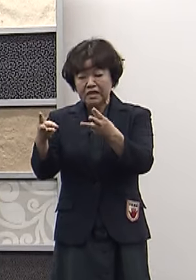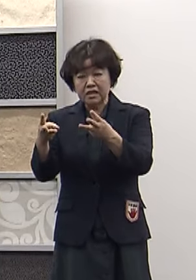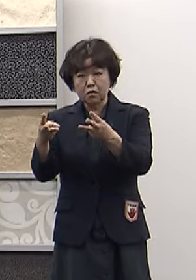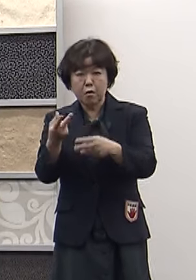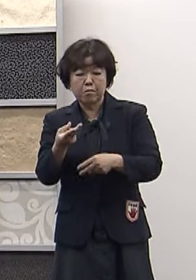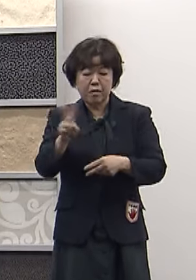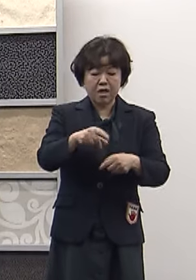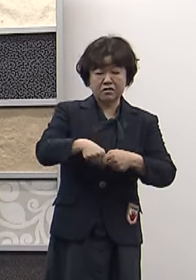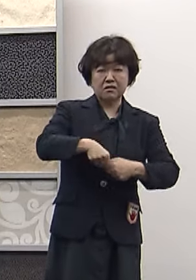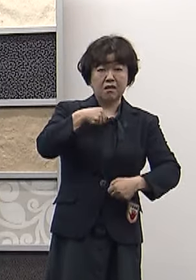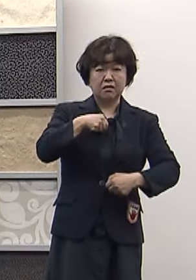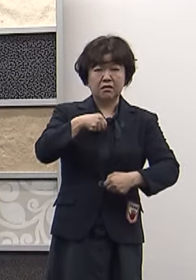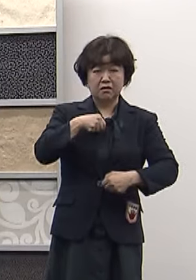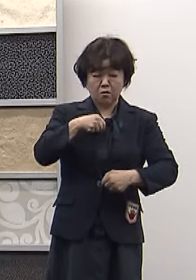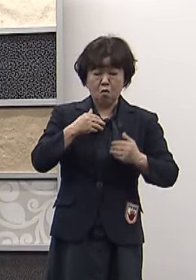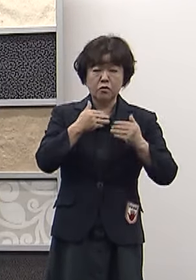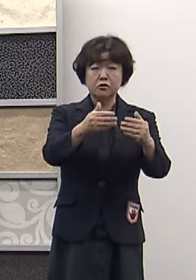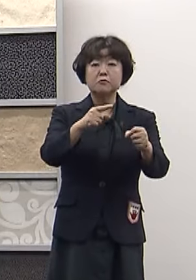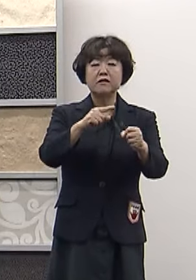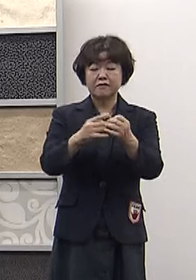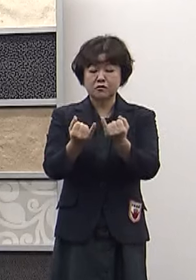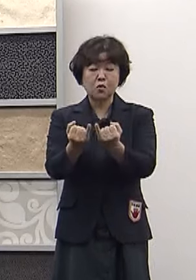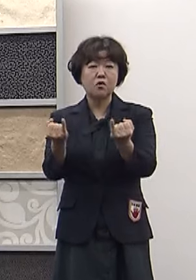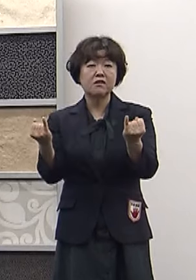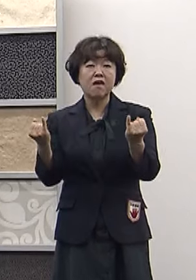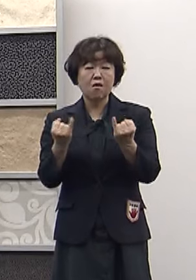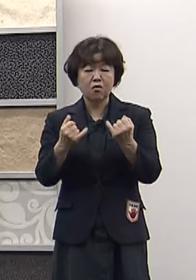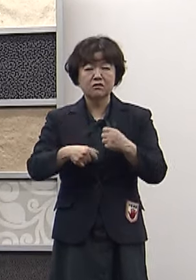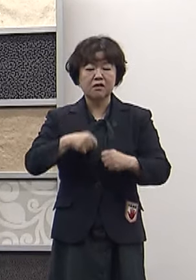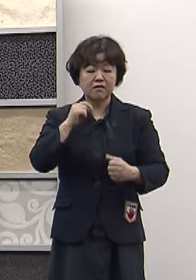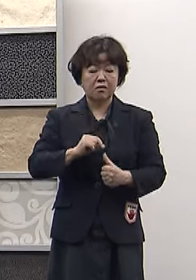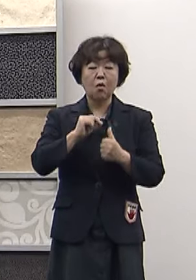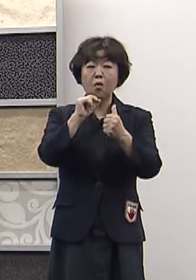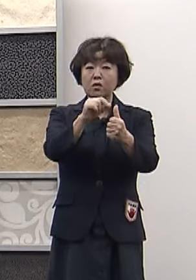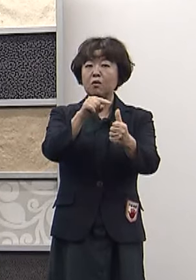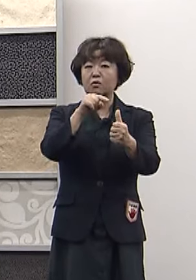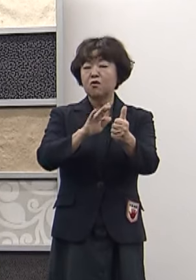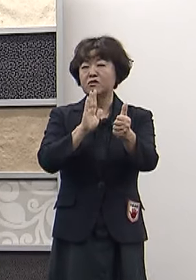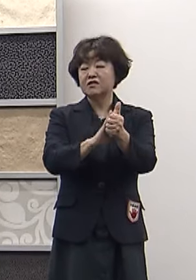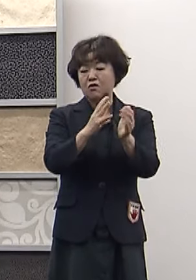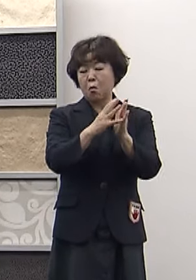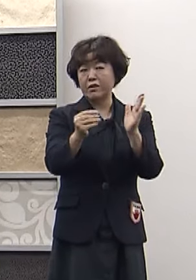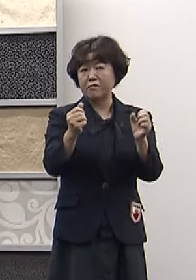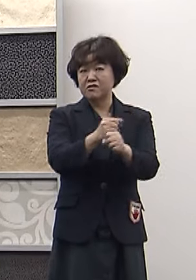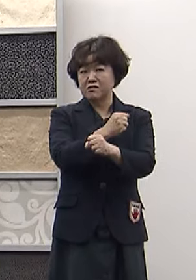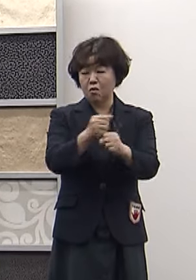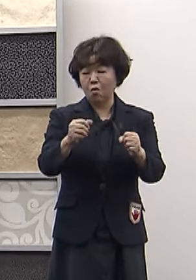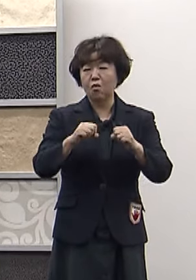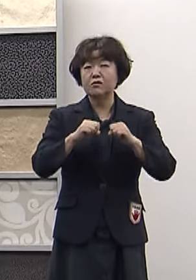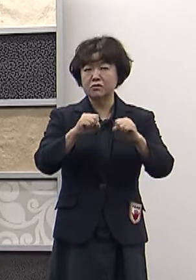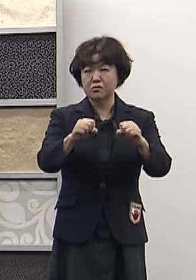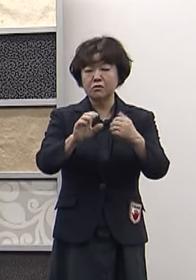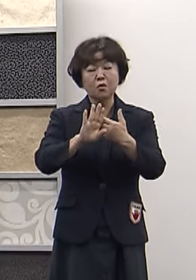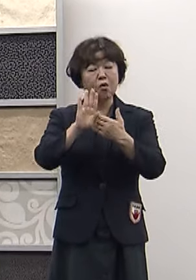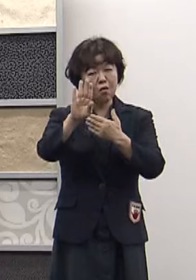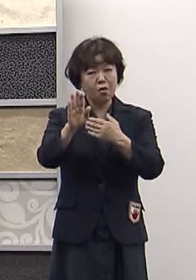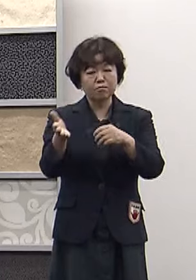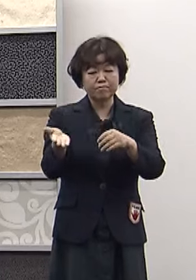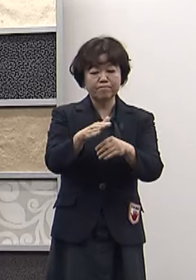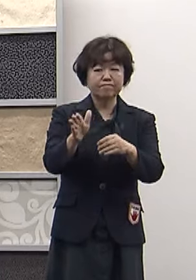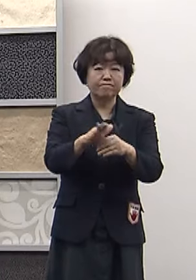ため、まずは女性の正規雇用化に向けた支援のモデル事業を実施し、今後の施策に生かしてまいりたいと思